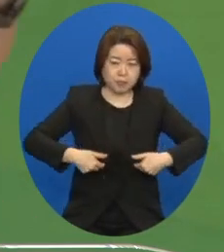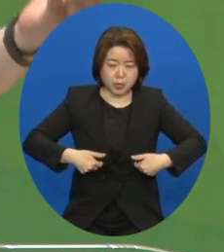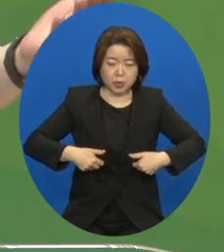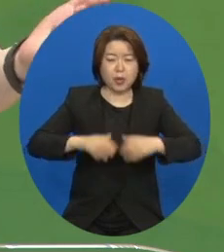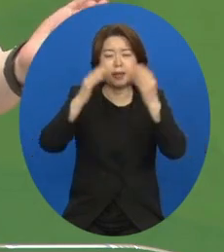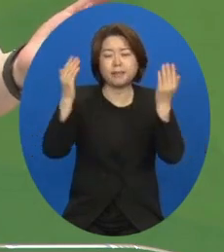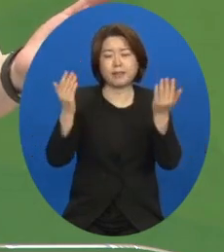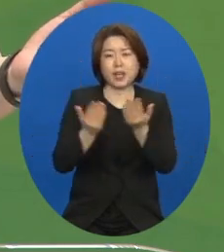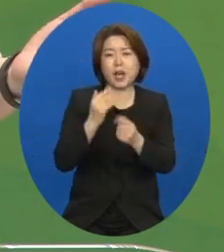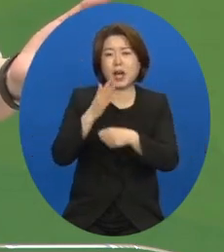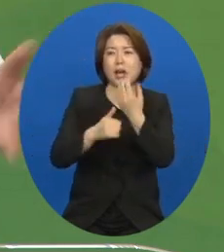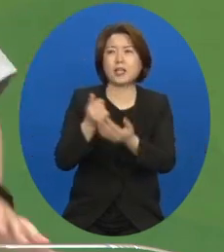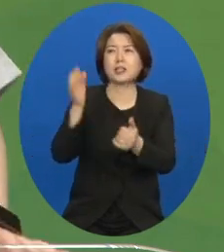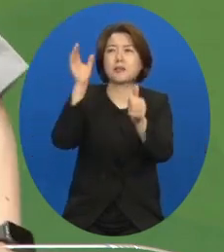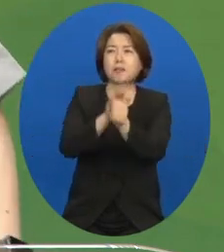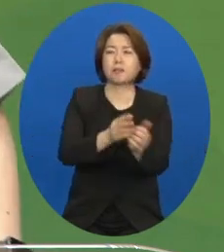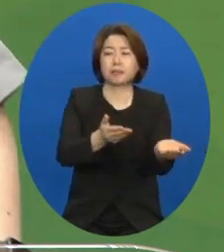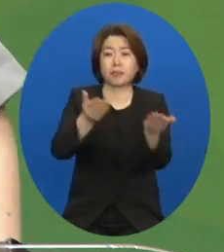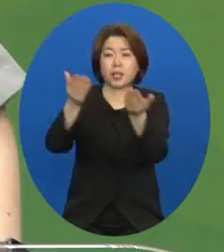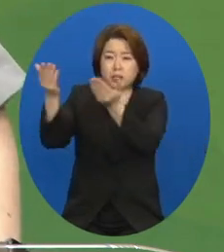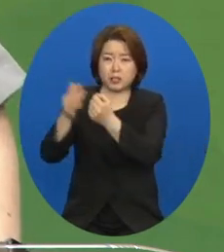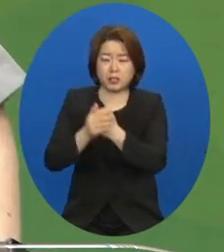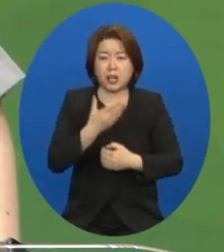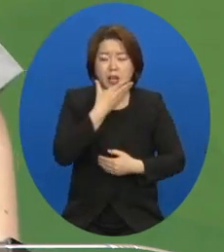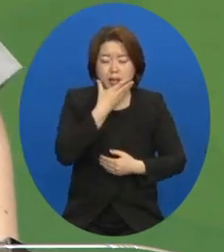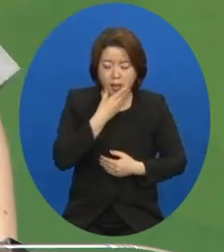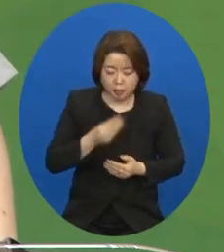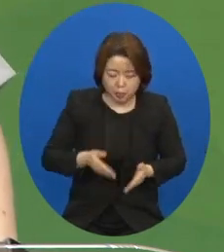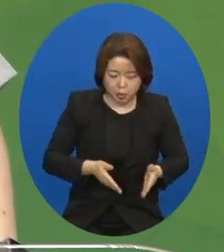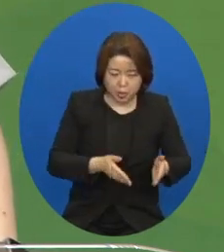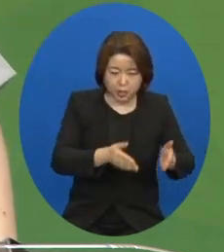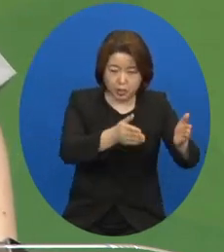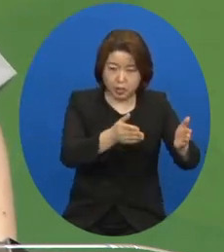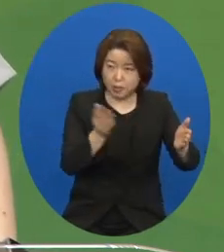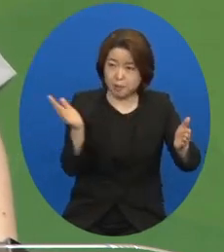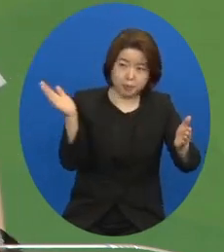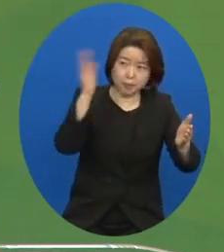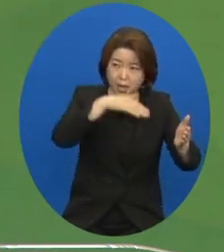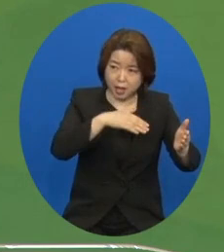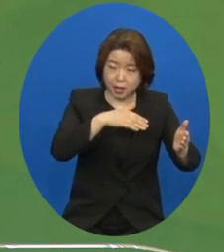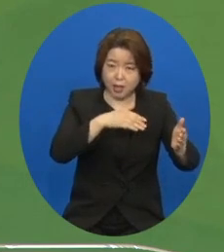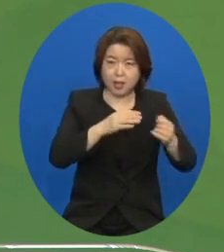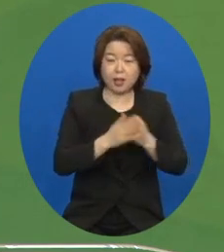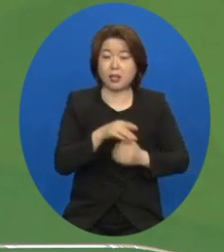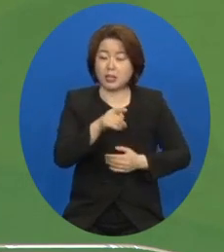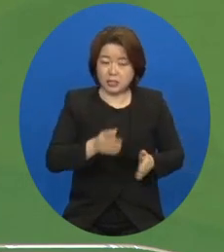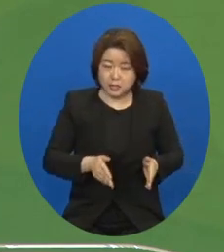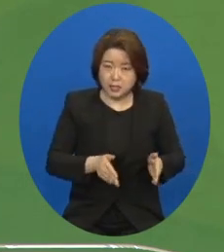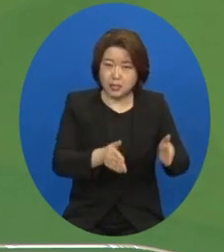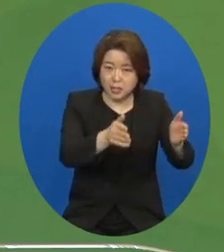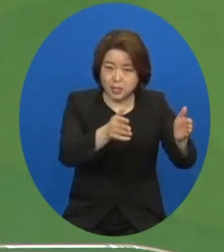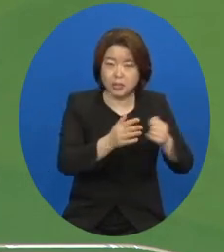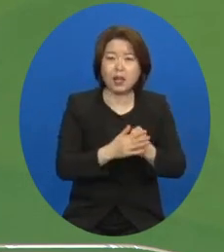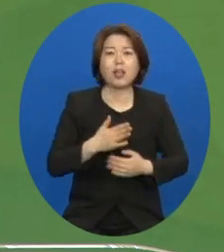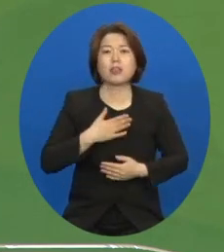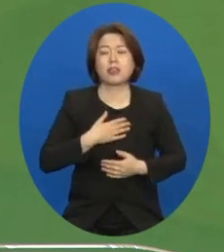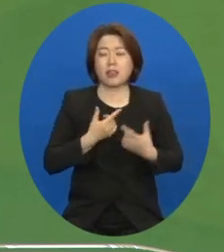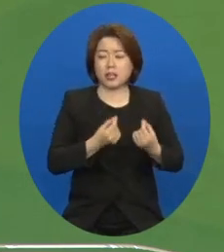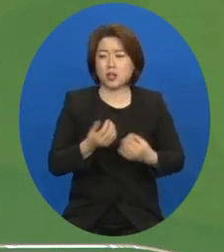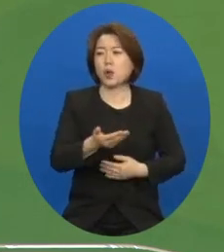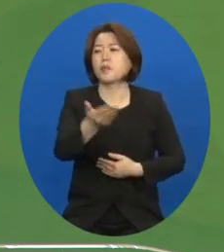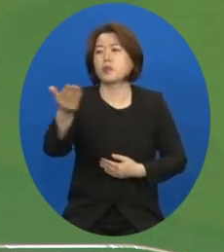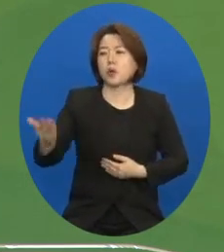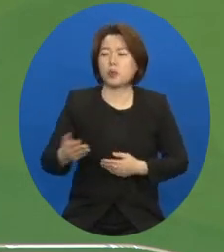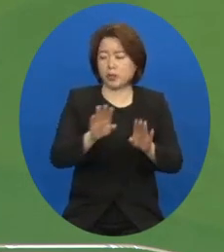다 하나님께 맡기는 행복한 길을 가지 않으렵니까? 이 길은 나처럼